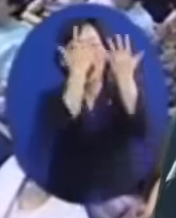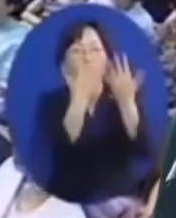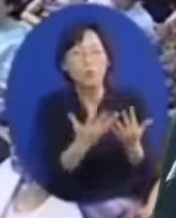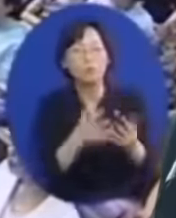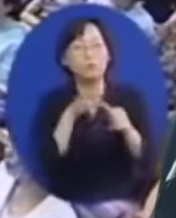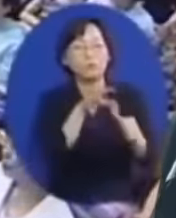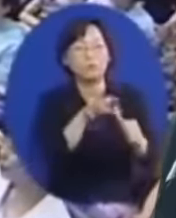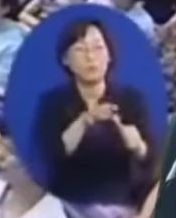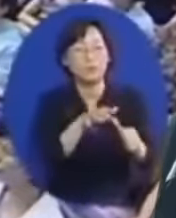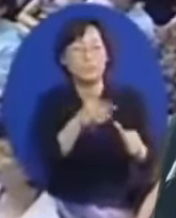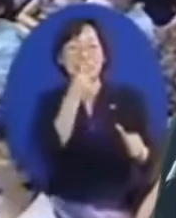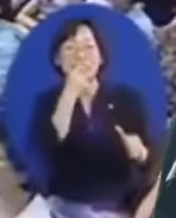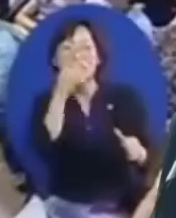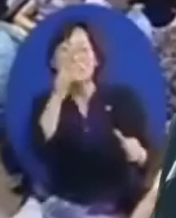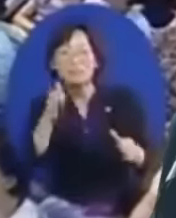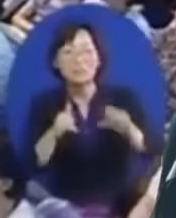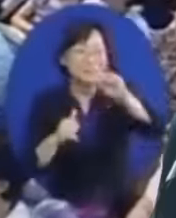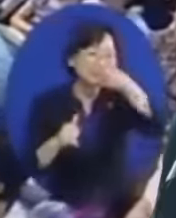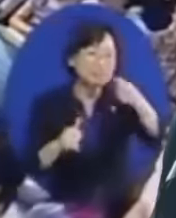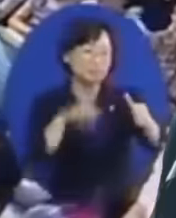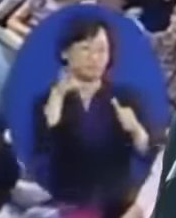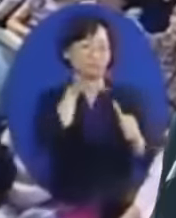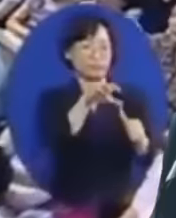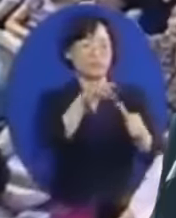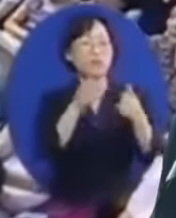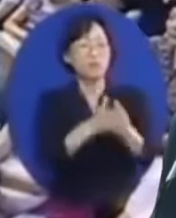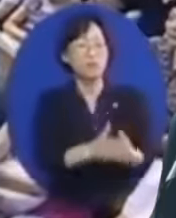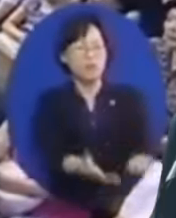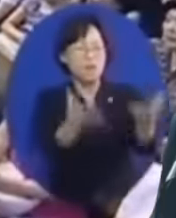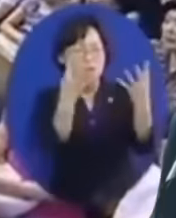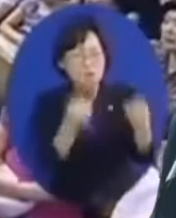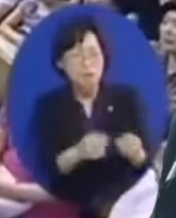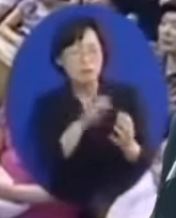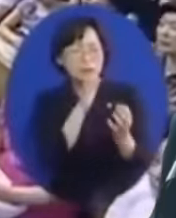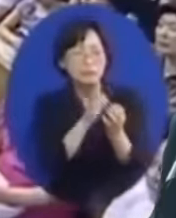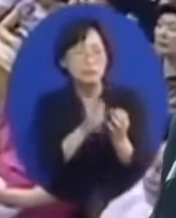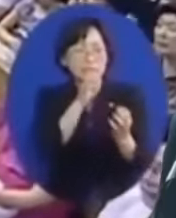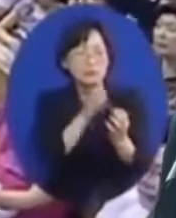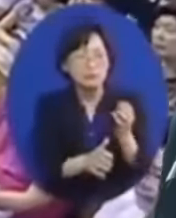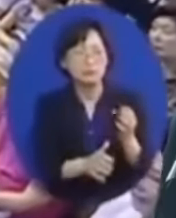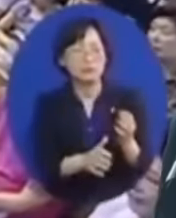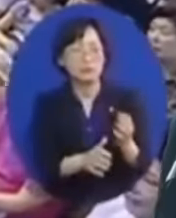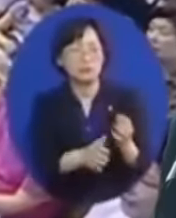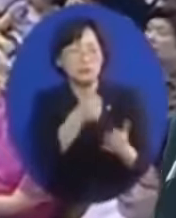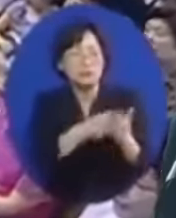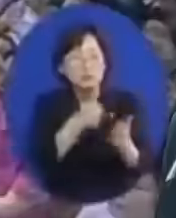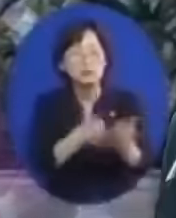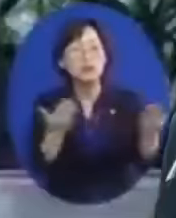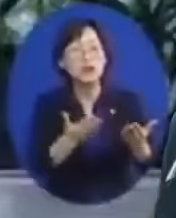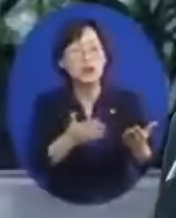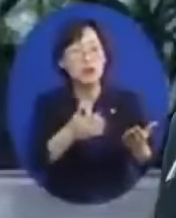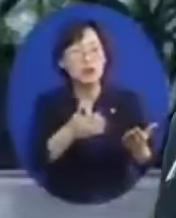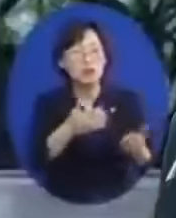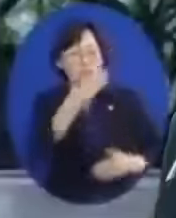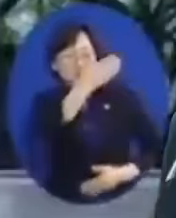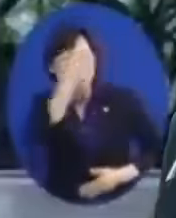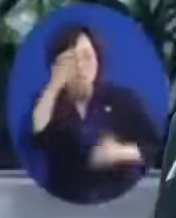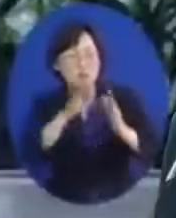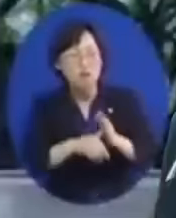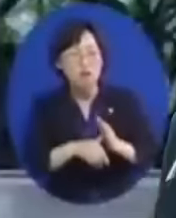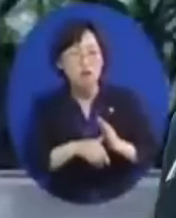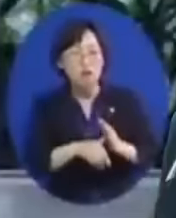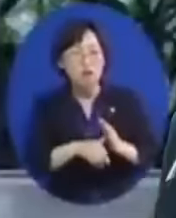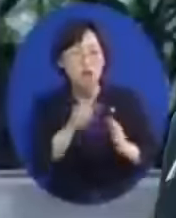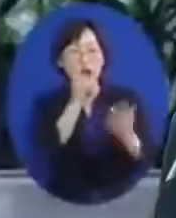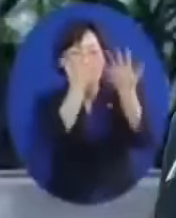그건 백인들이 흑인을 짓밟아서 그렇게 된 것이겠습니까? 얼마나 이를 갈고 통곡스러우니까 청춘을 감옥에서 나고 72살에